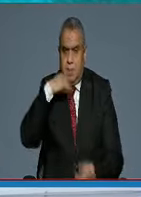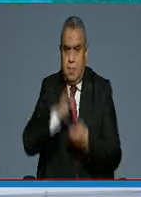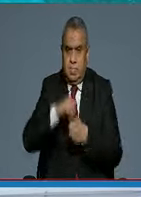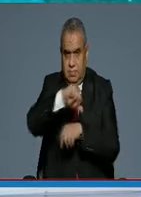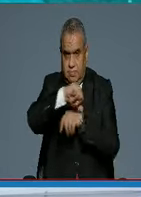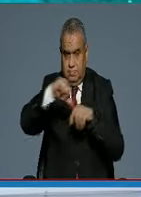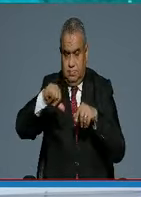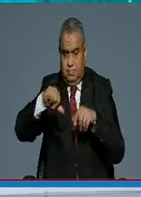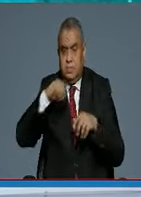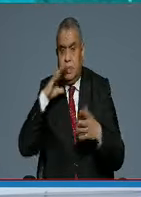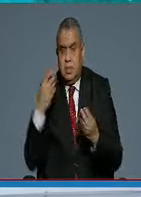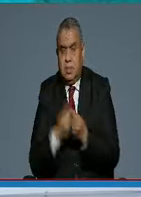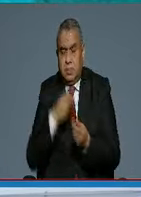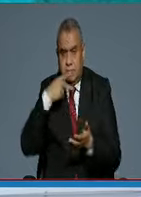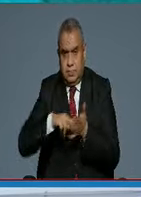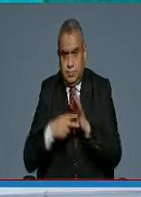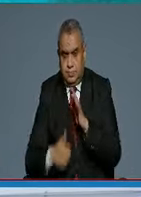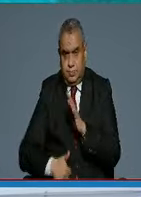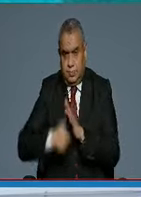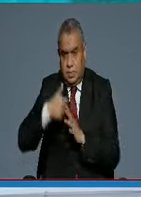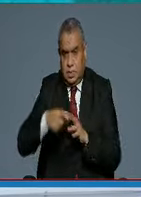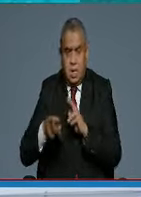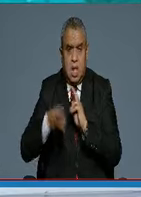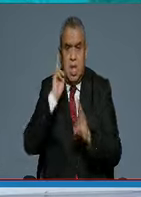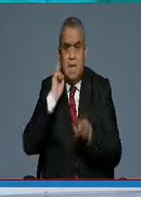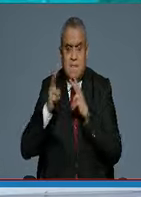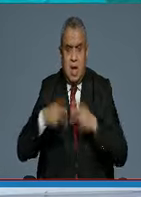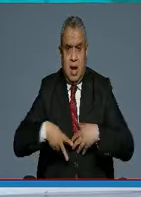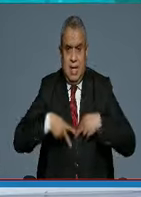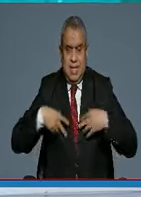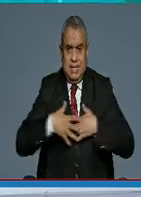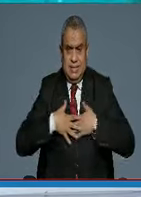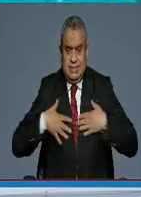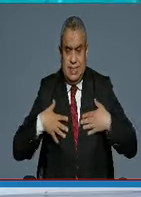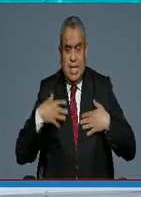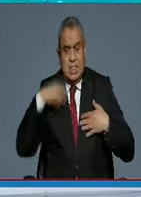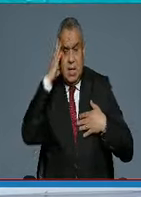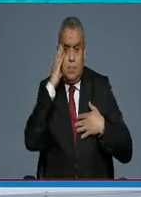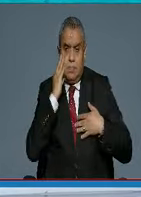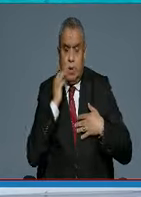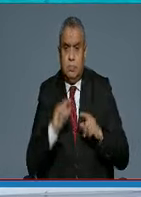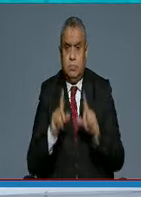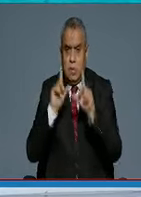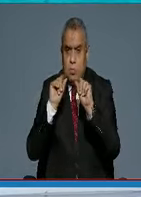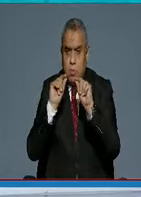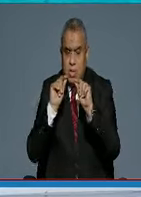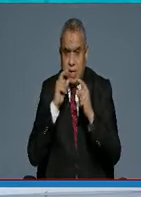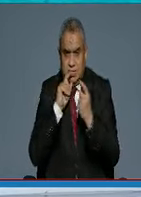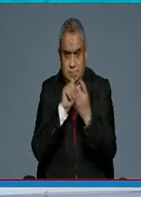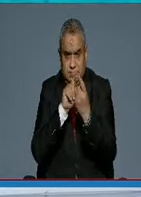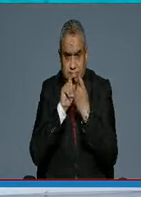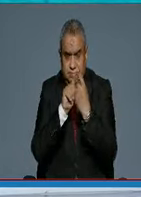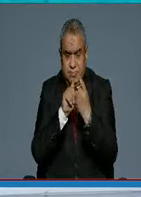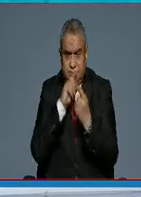وسط كل هذه الافراح والسعاده والايجابيات اللي كانت في المباراه النهارده